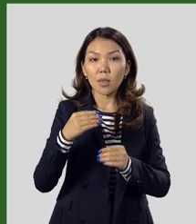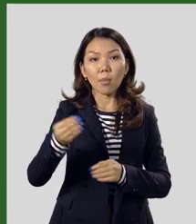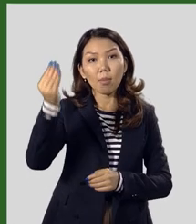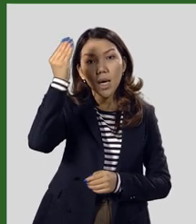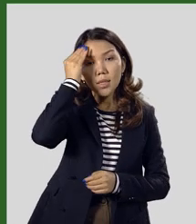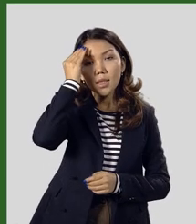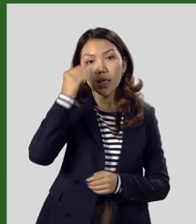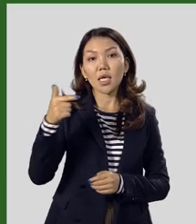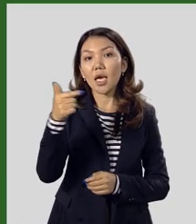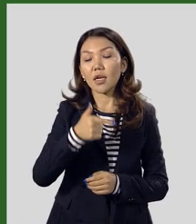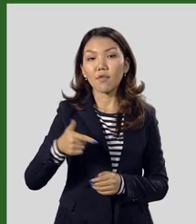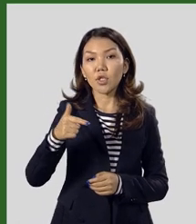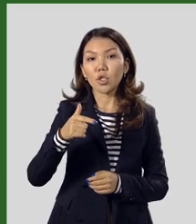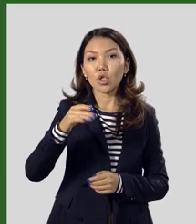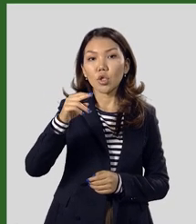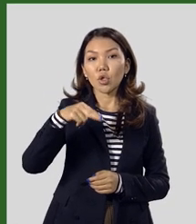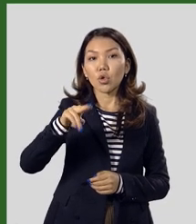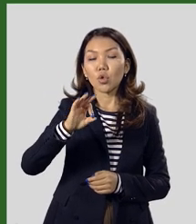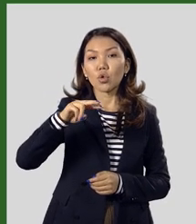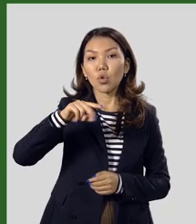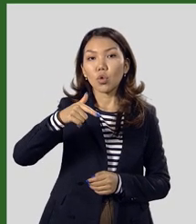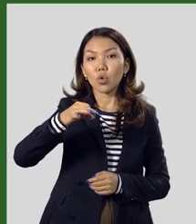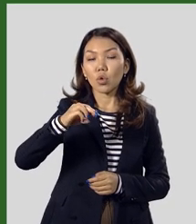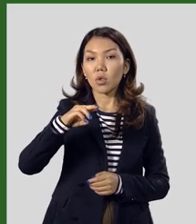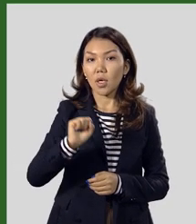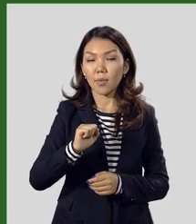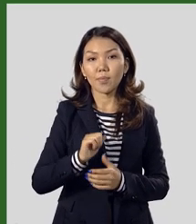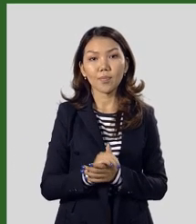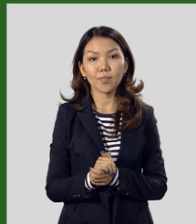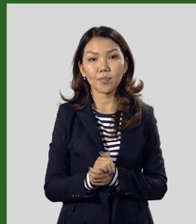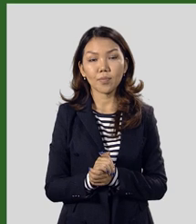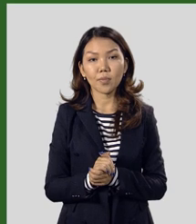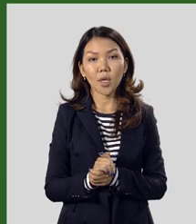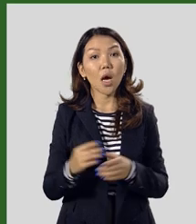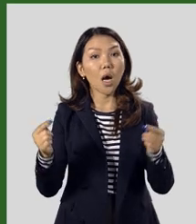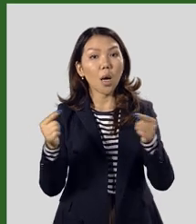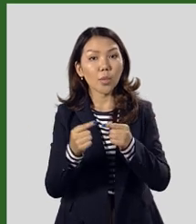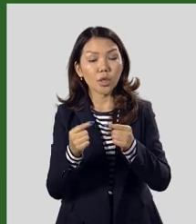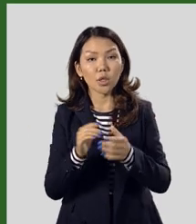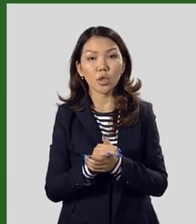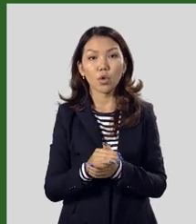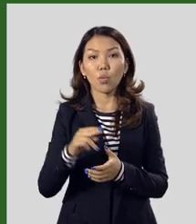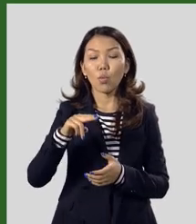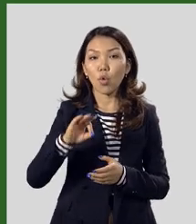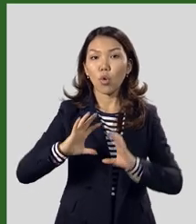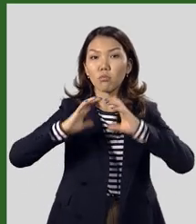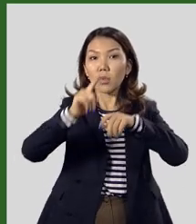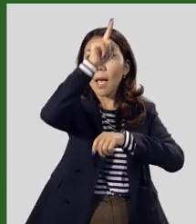понятие географическая долгота. Географическая долгота определяется по